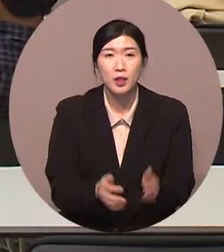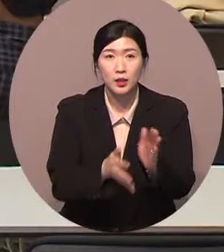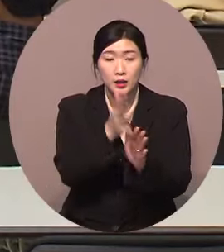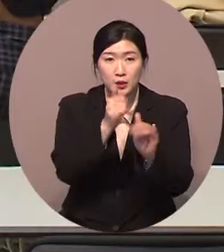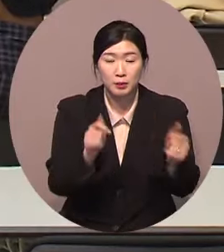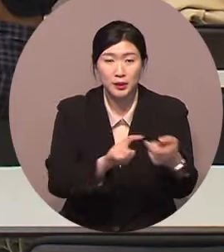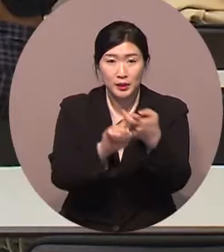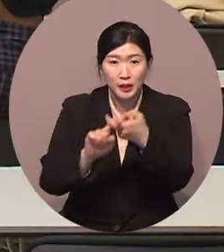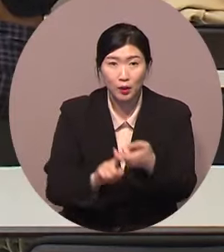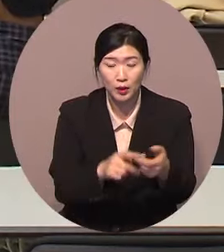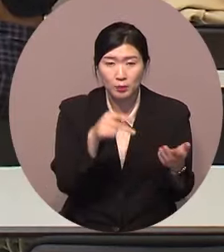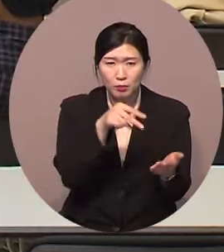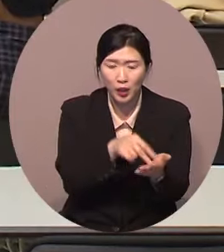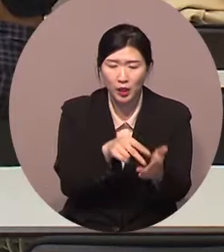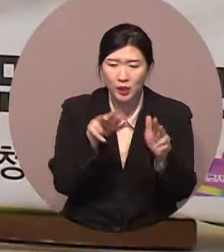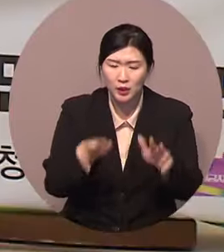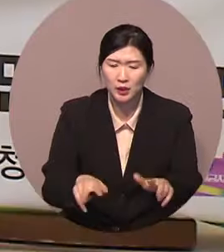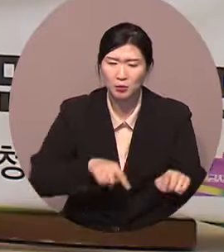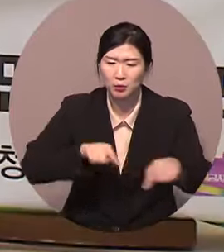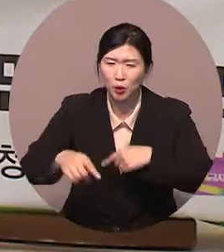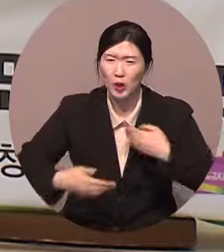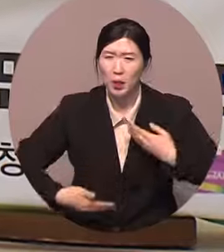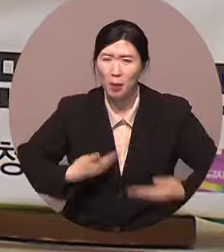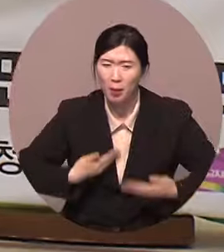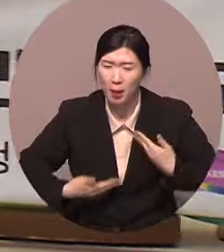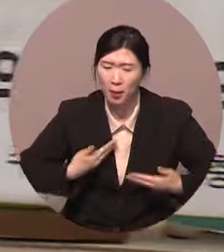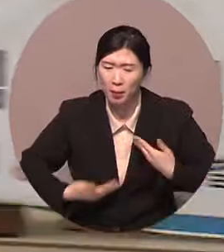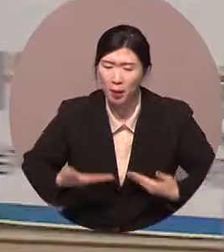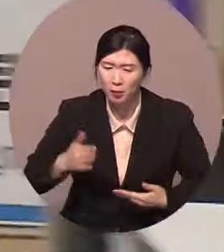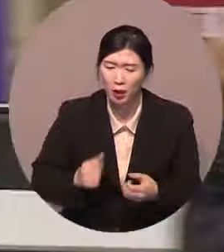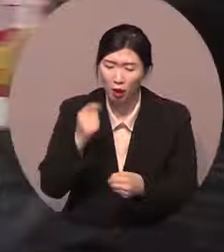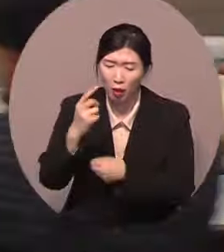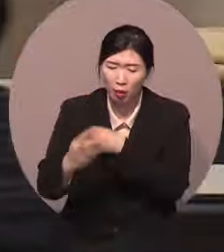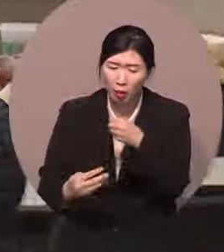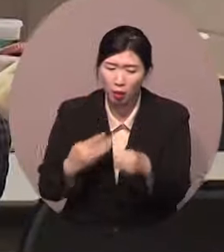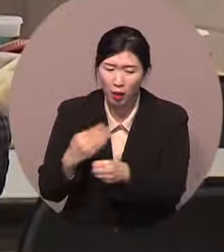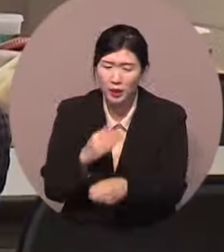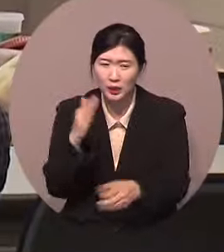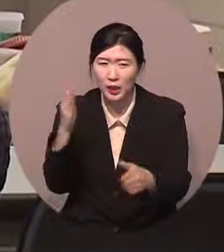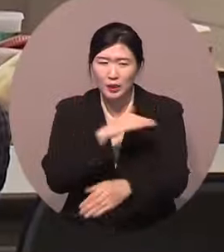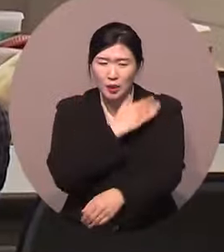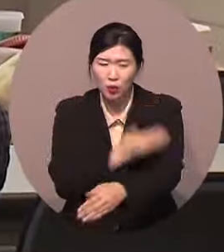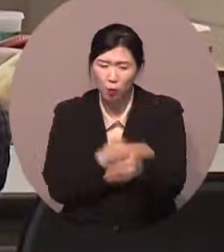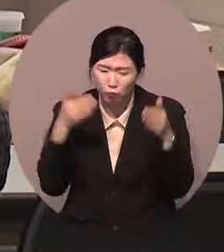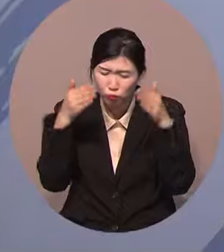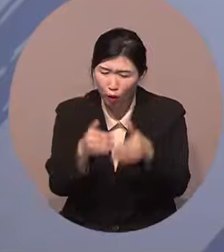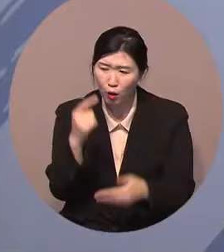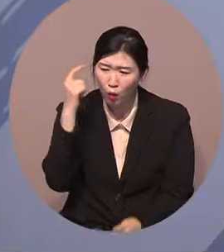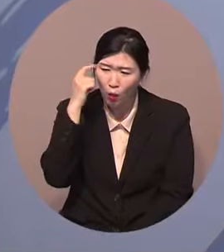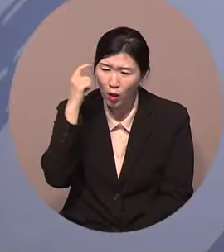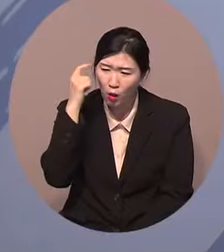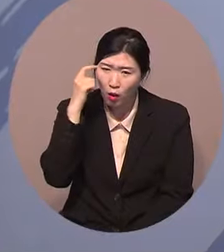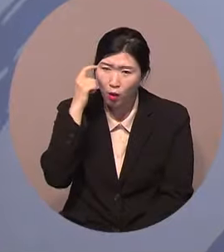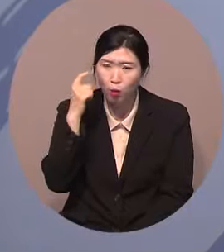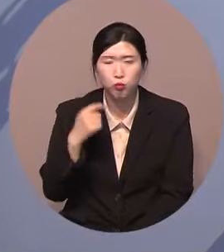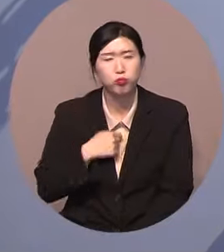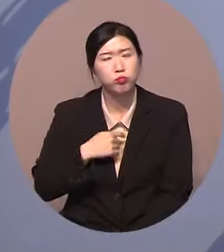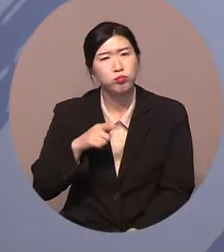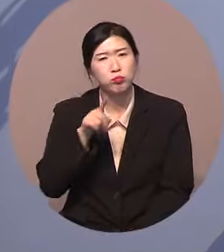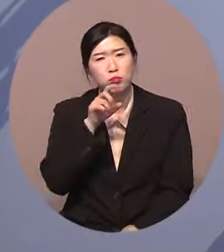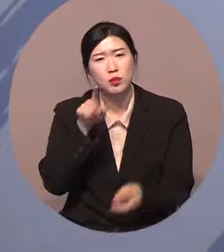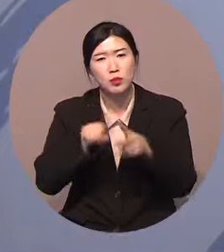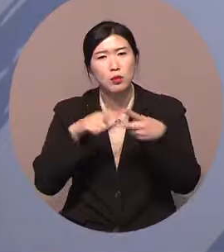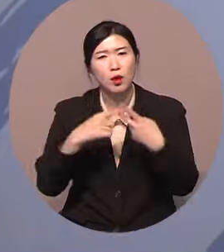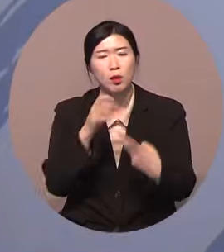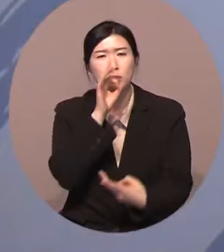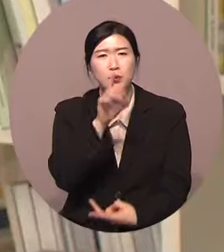시민사회는 민생 현안이 산적한데 수년째 학생인권조례 폐지에만 골몰하는 도의회의 행태를 이해하기 어렵다고